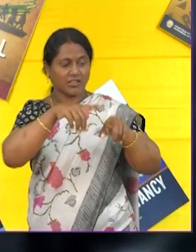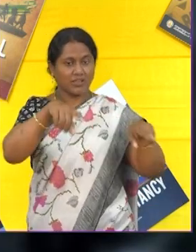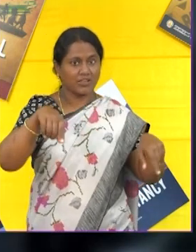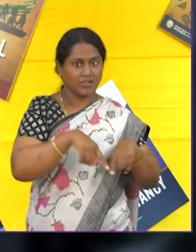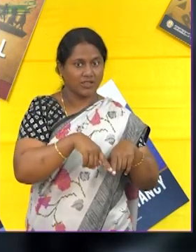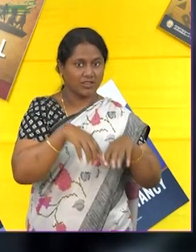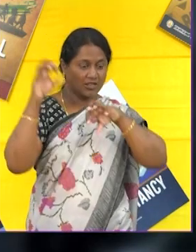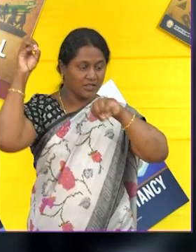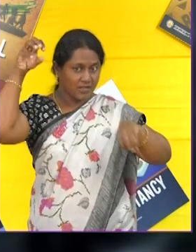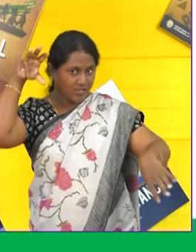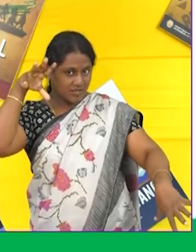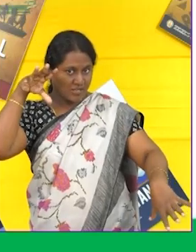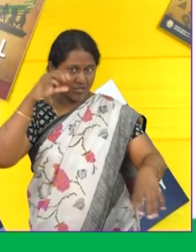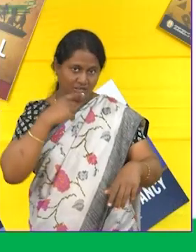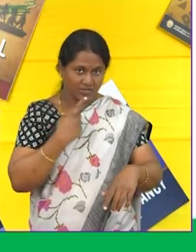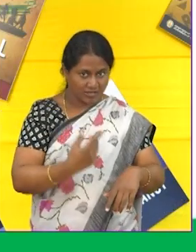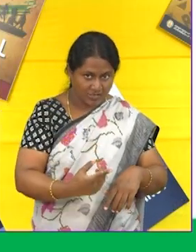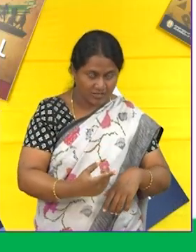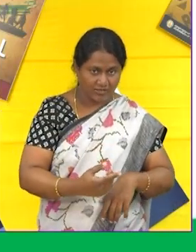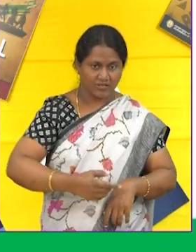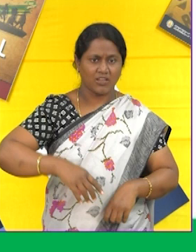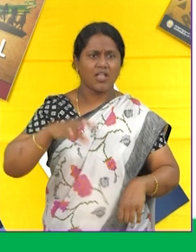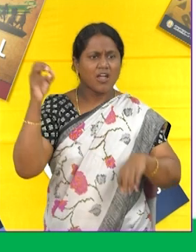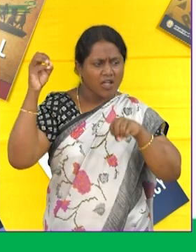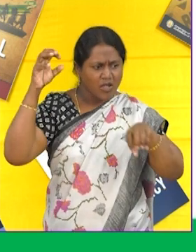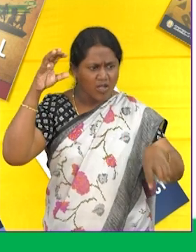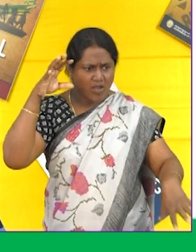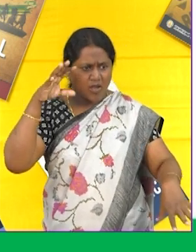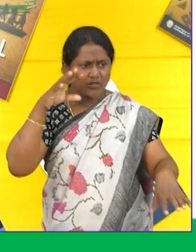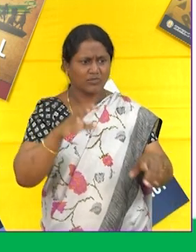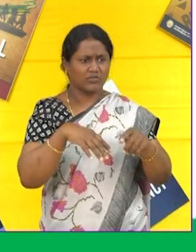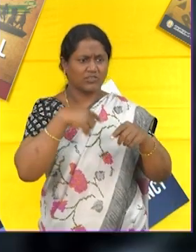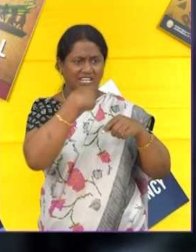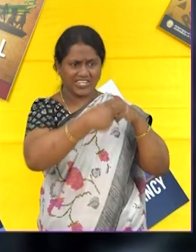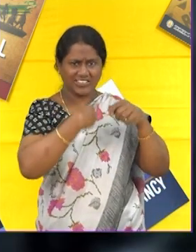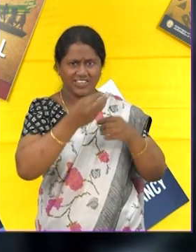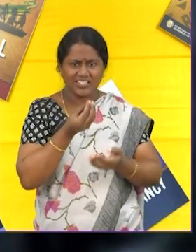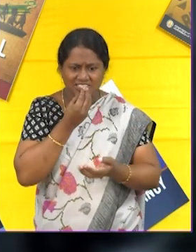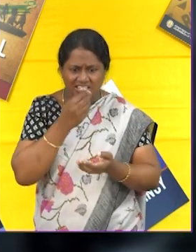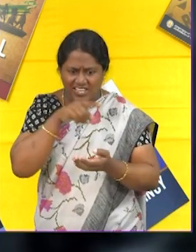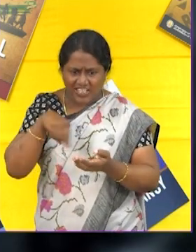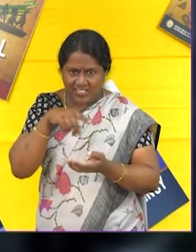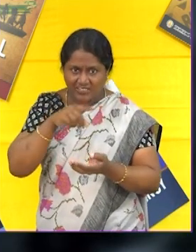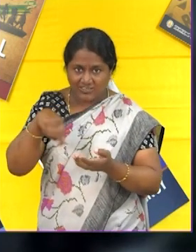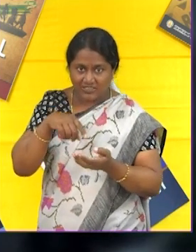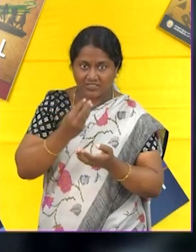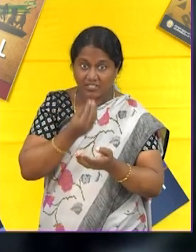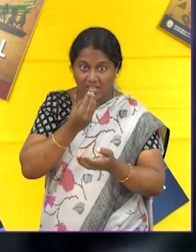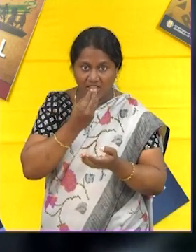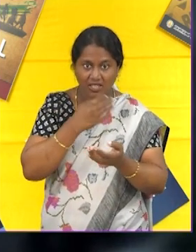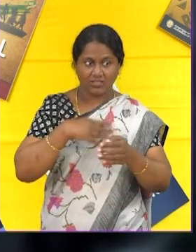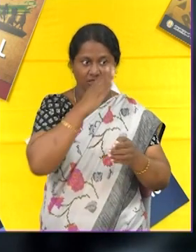ரூமில் அப்படியே டைரெக்டாக விழுகுது. ஐ குட் see the faint shine of plates on the plate rail. என்னால் ஃபெயிண்ட் ஷைன்,